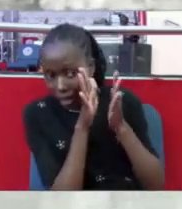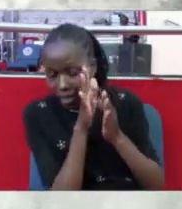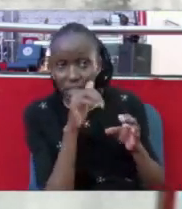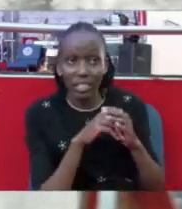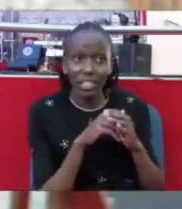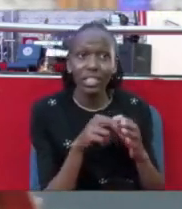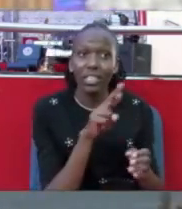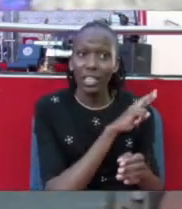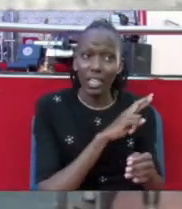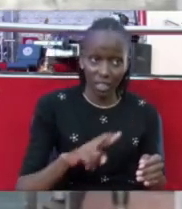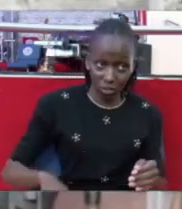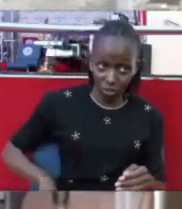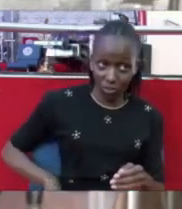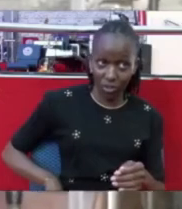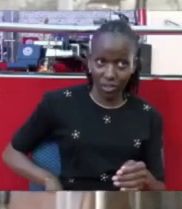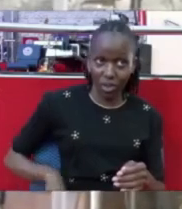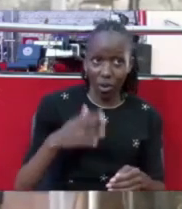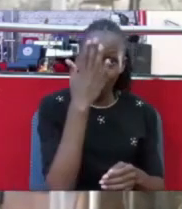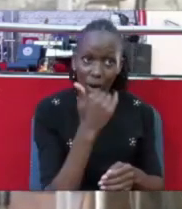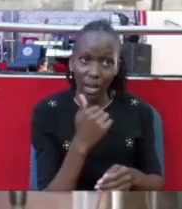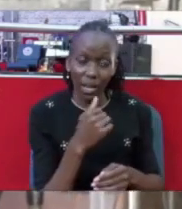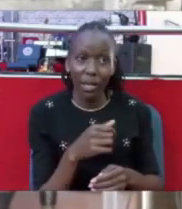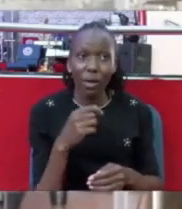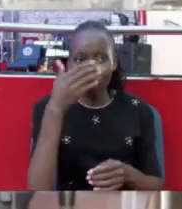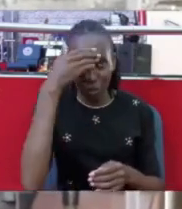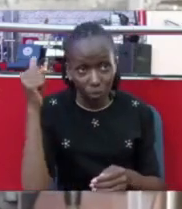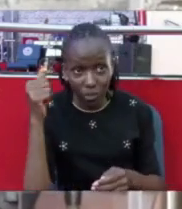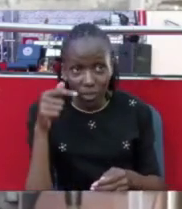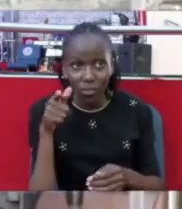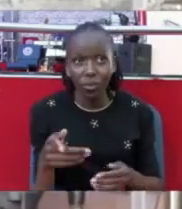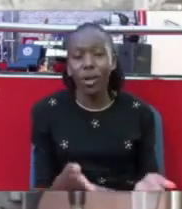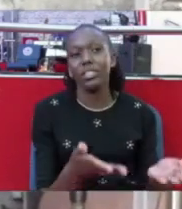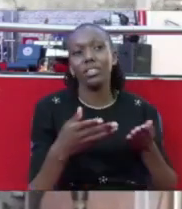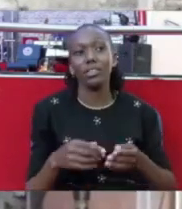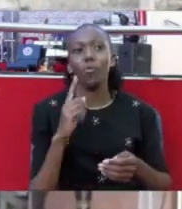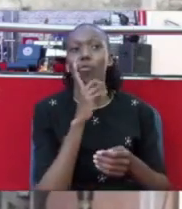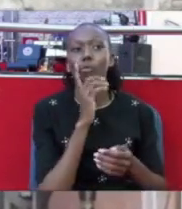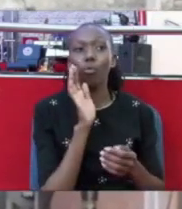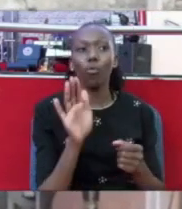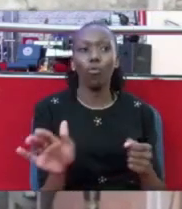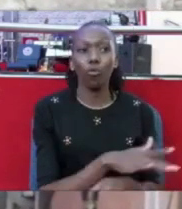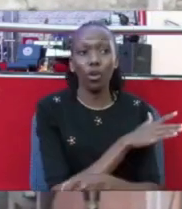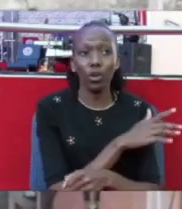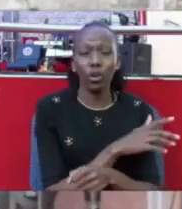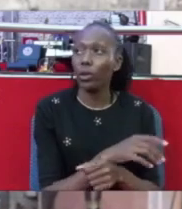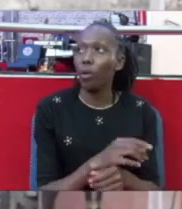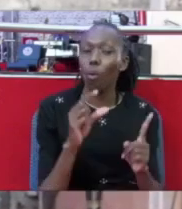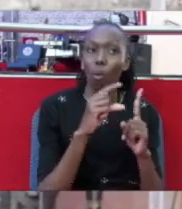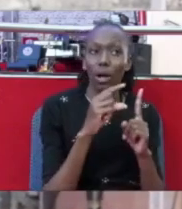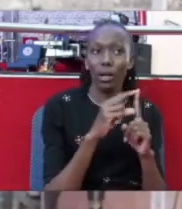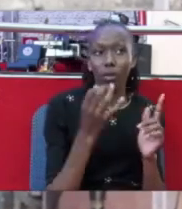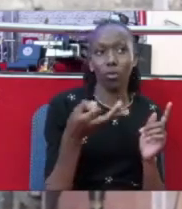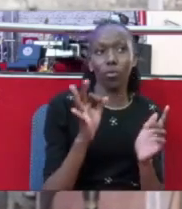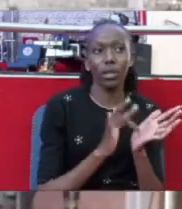Because they have not received the full gospel. Kwa sababu hawajapokea injili kamili. How I pray that there is a time. Vile